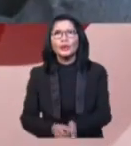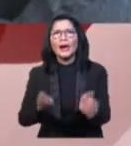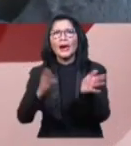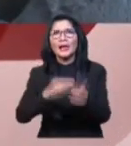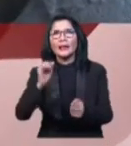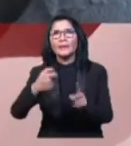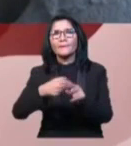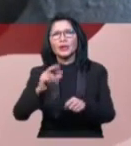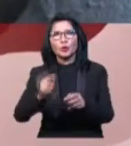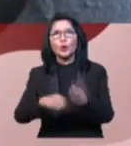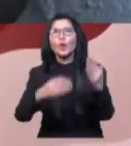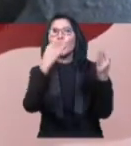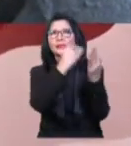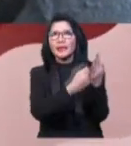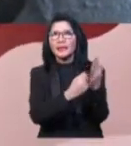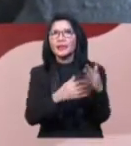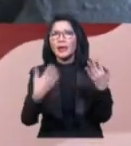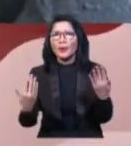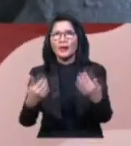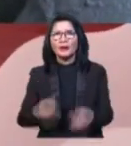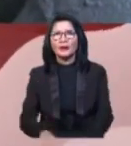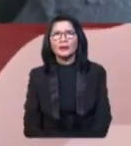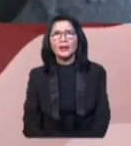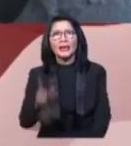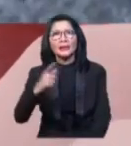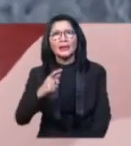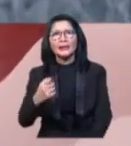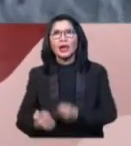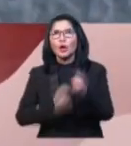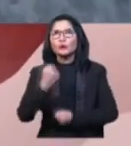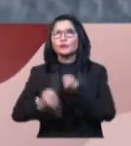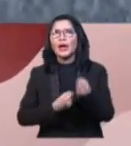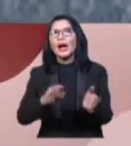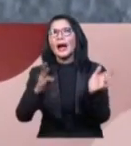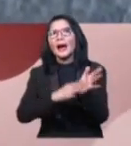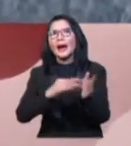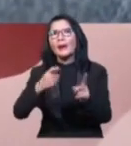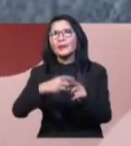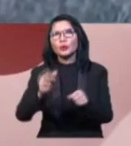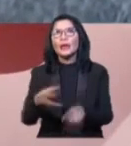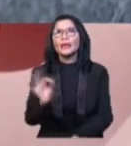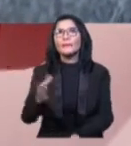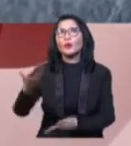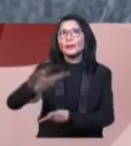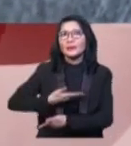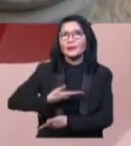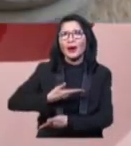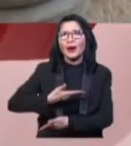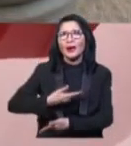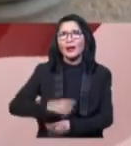jelas persyaratannya bahwa nah ini adalah usaha mikro tentunya yang belum menerima juga gitu ya,